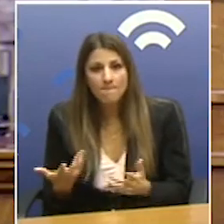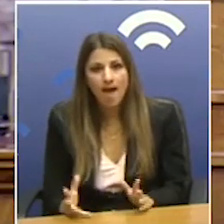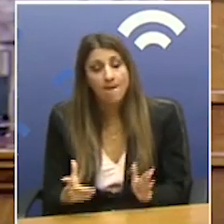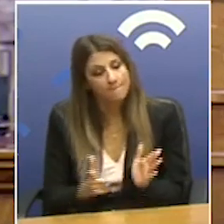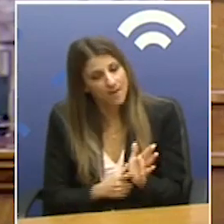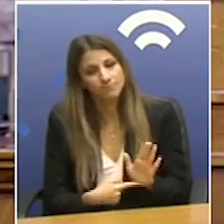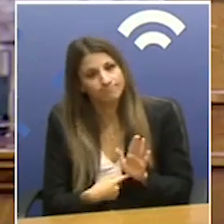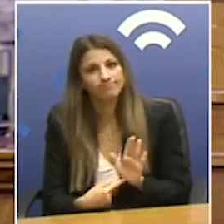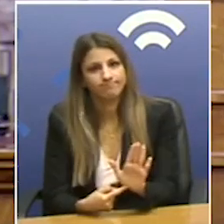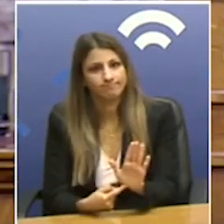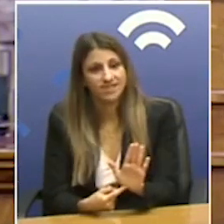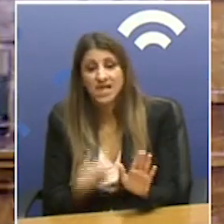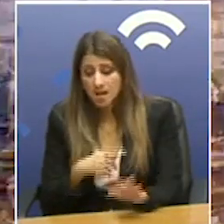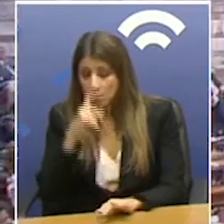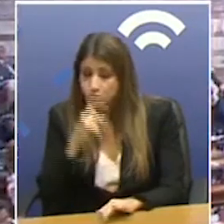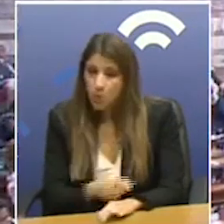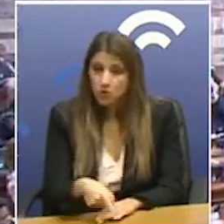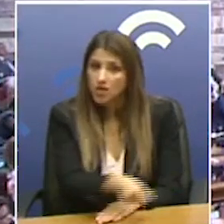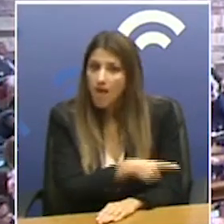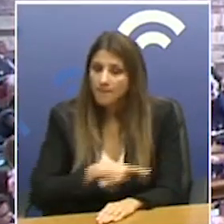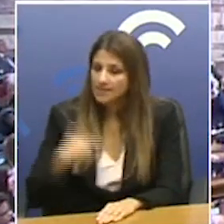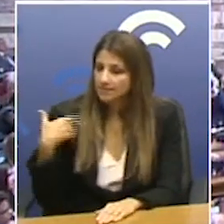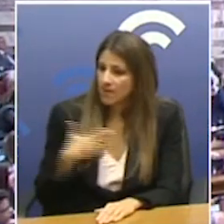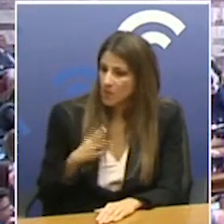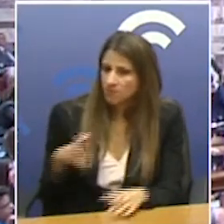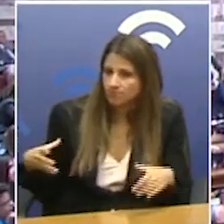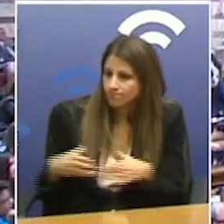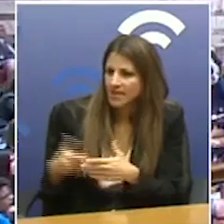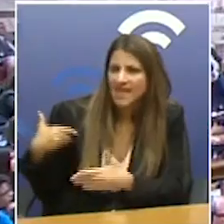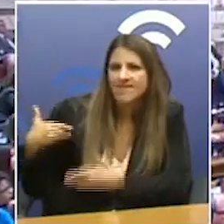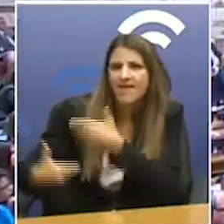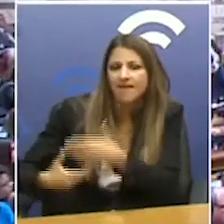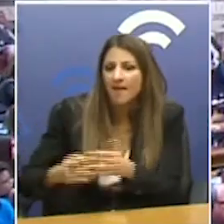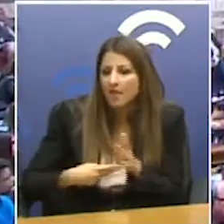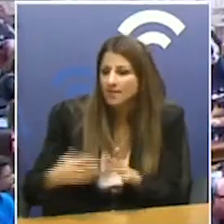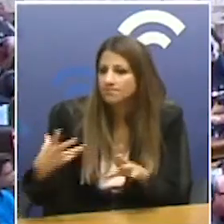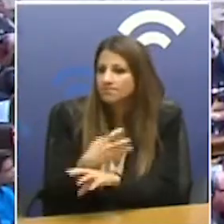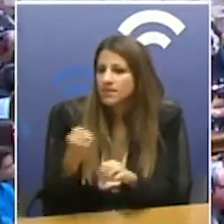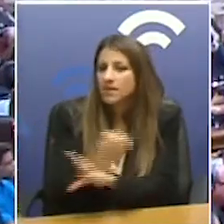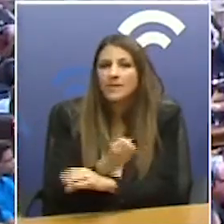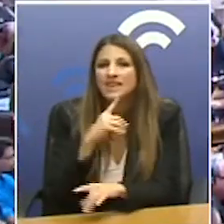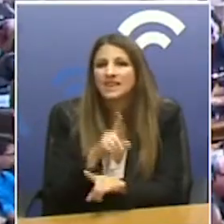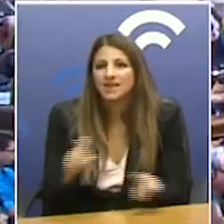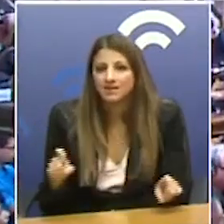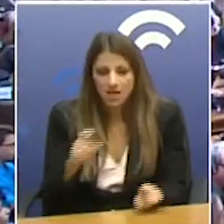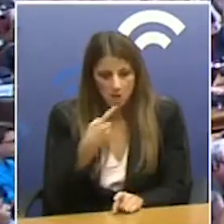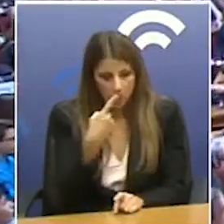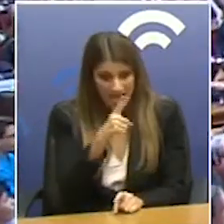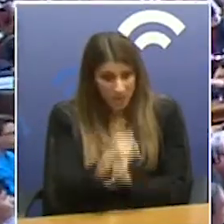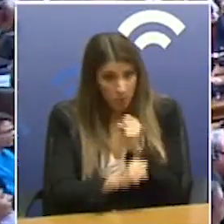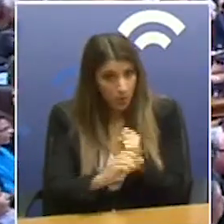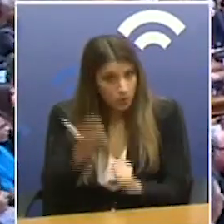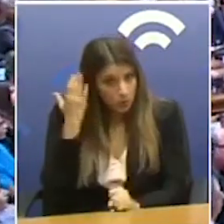λοιπόν, οφείλουμε και εμείς, η δική μας γενιά, να δείξει τι πετύχαμε σε δύο αιώνες ελεύθερης